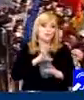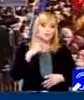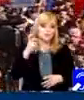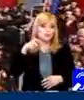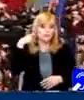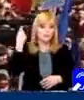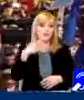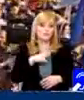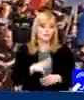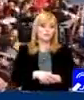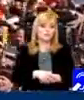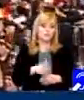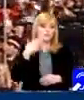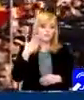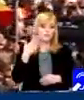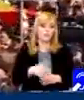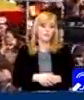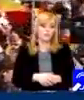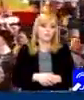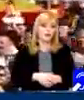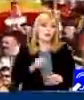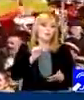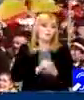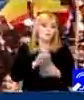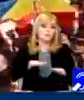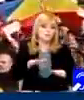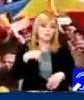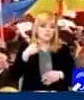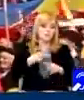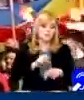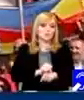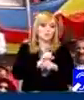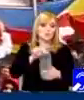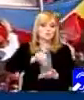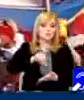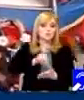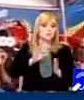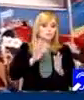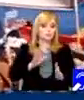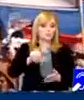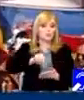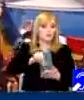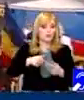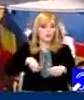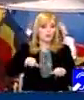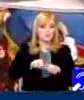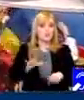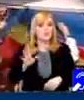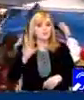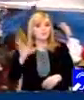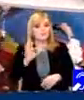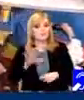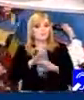100 de ani de la unirea Basarabiei cu România. Presa din regiune mai scrie că la manifestație vor participa nu doar membrii Consiliului, dar și